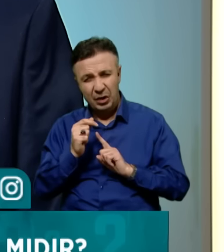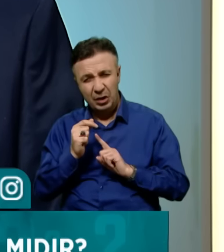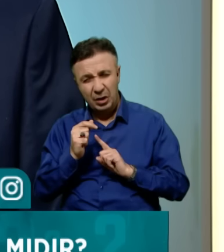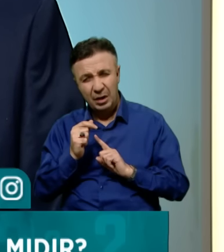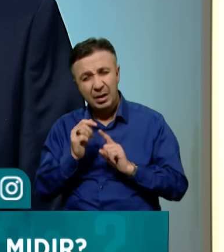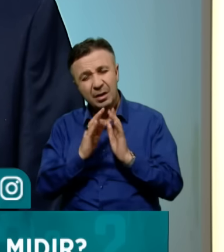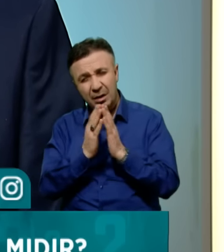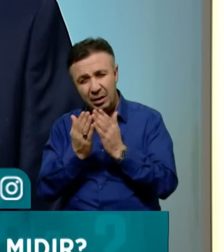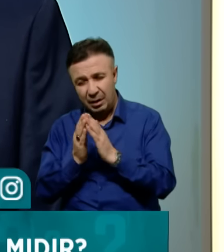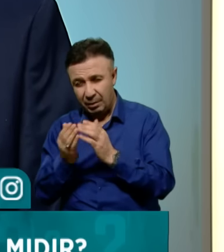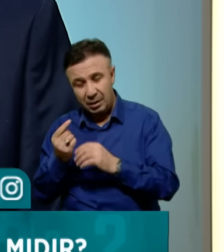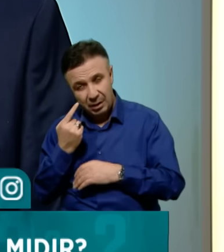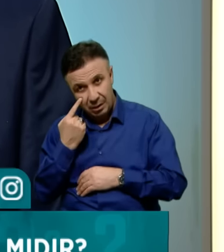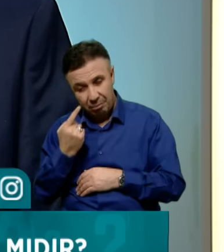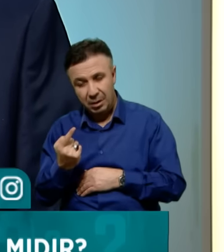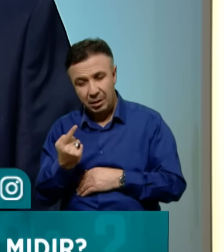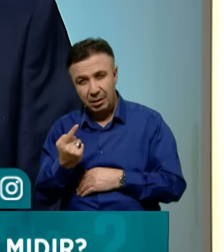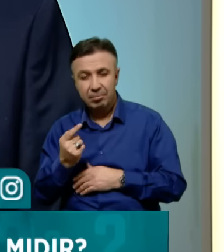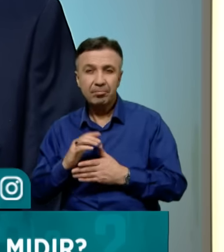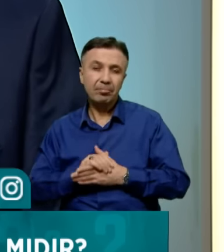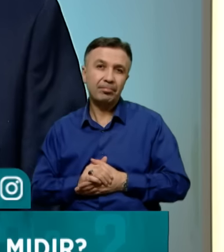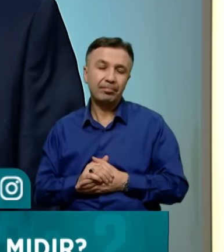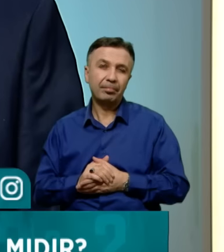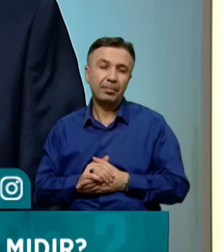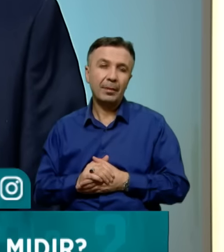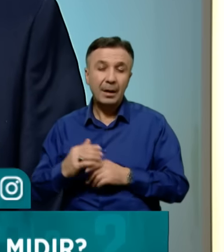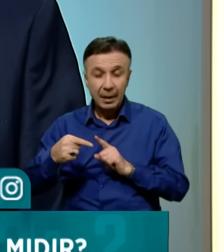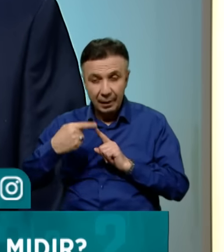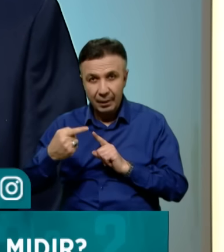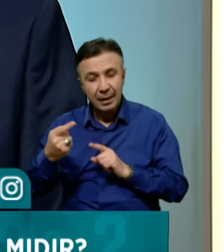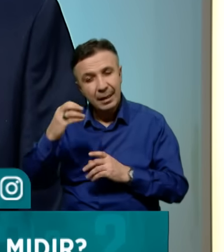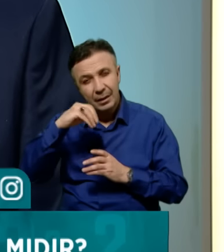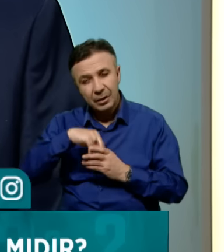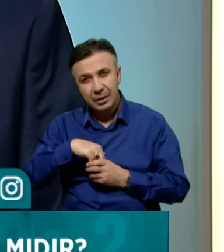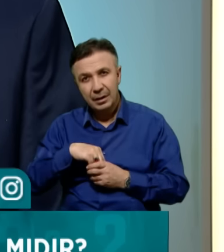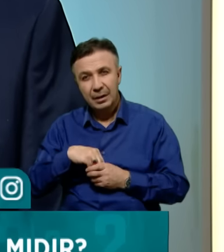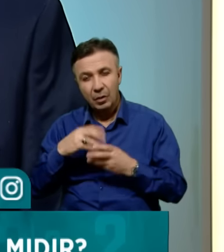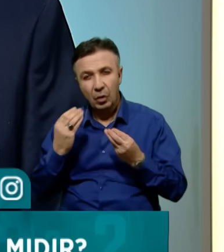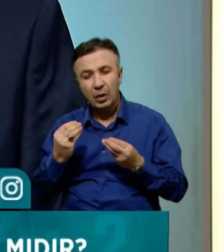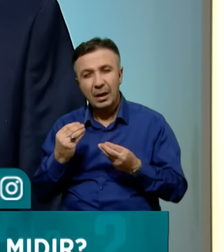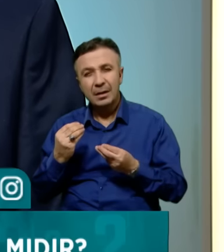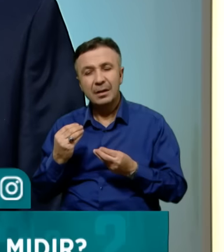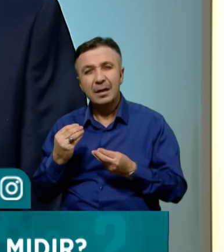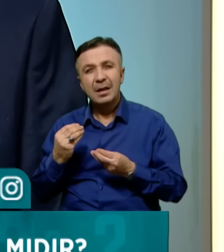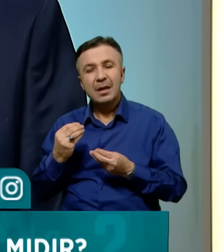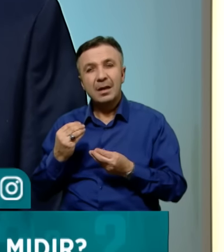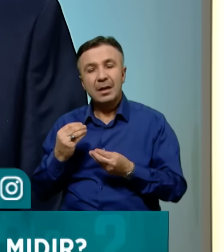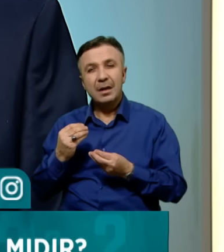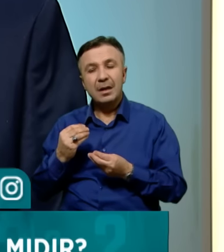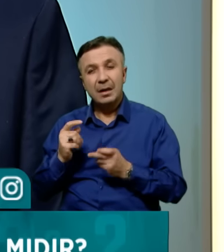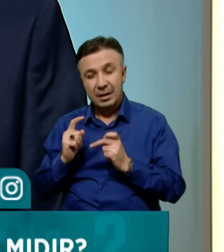Ama o şeyi kaynaklarını atfedilen rivayetlerin içinde de olandır mavilerden birisinin